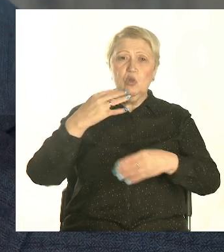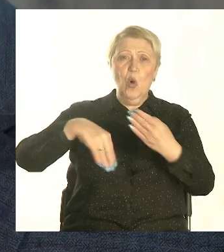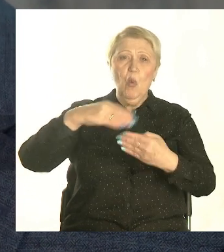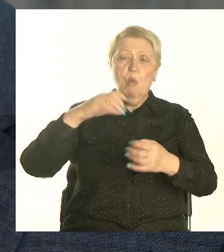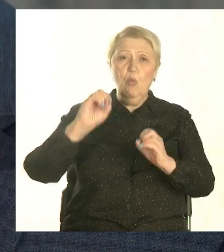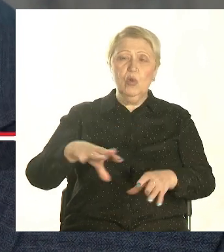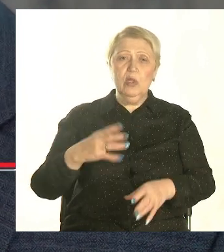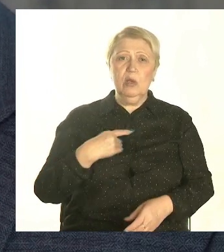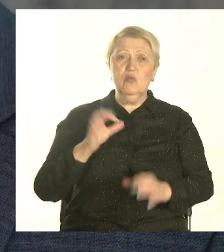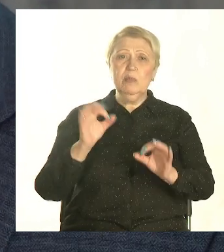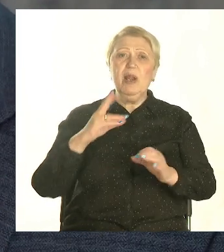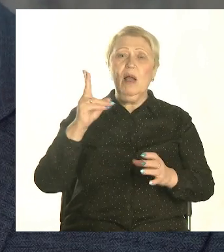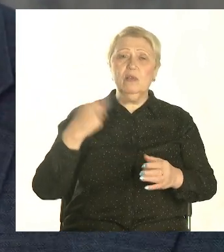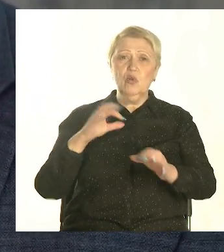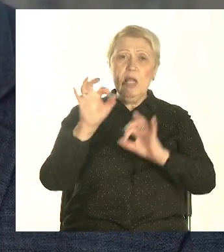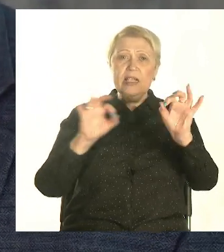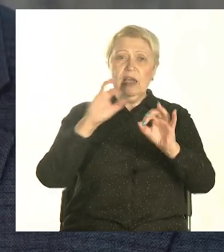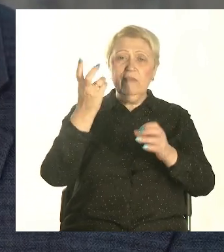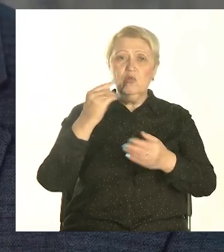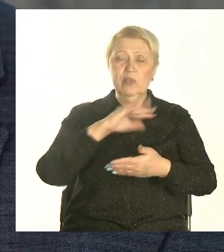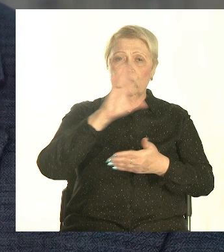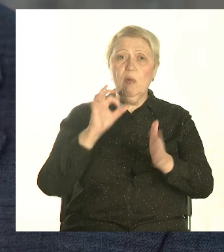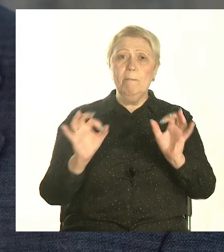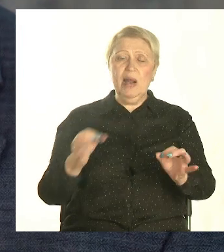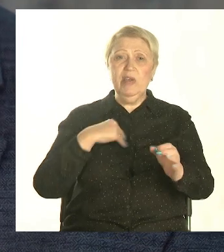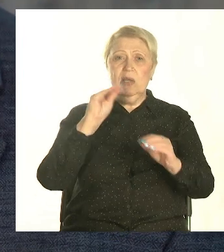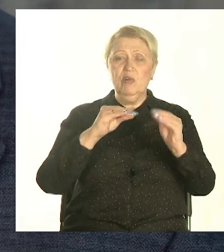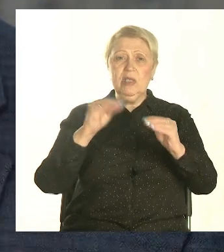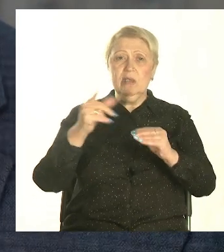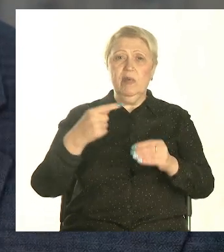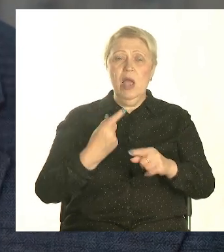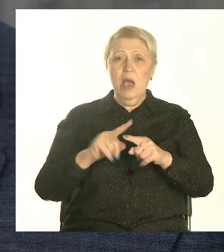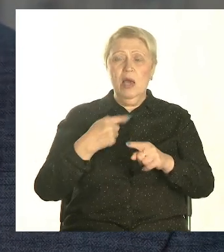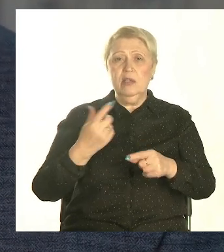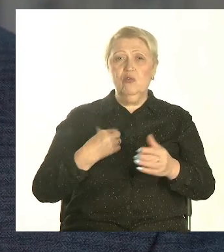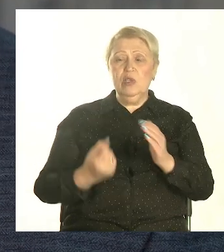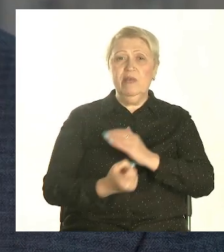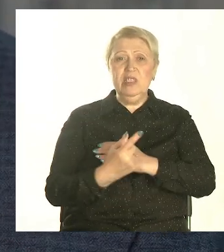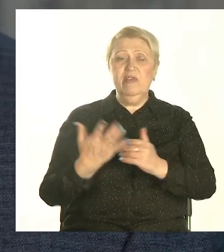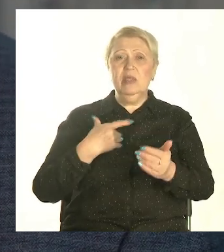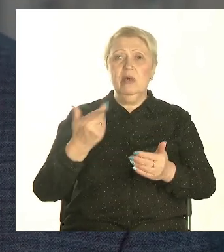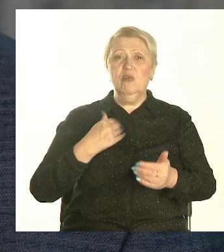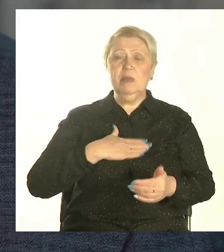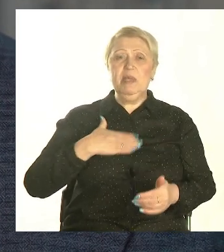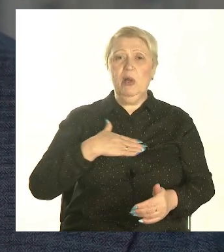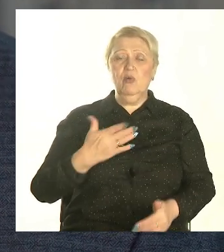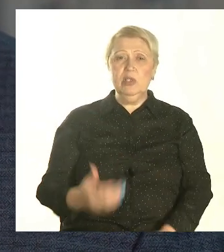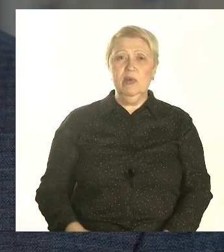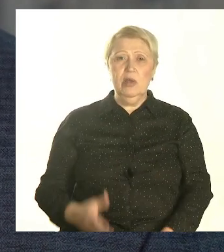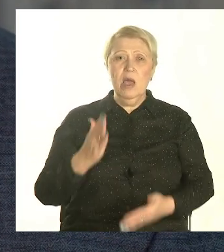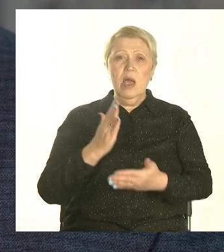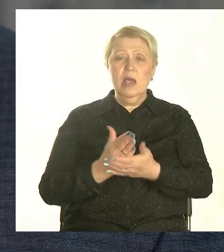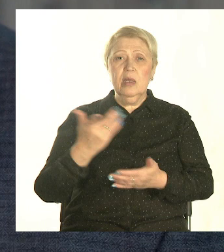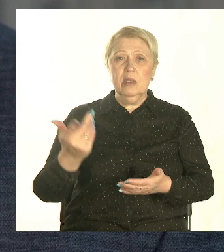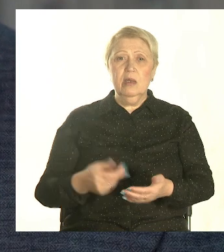Смогут ли они правильно выстроить график по вывозу мусора? Ну, вот это вызывает беспокойство. То есть, если по крупногабариту там